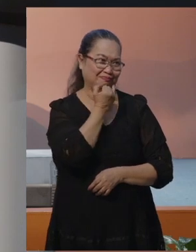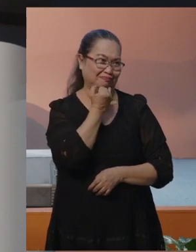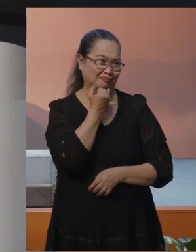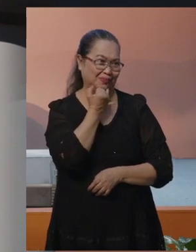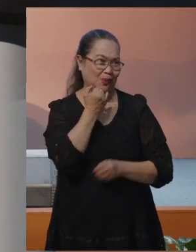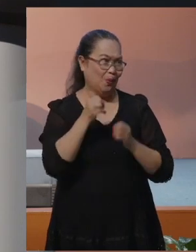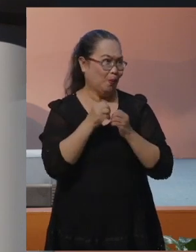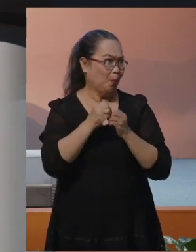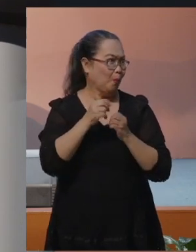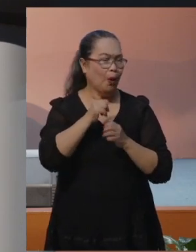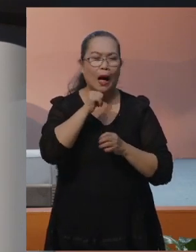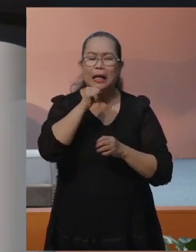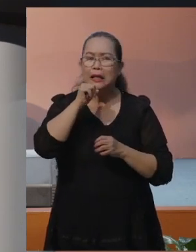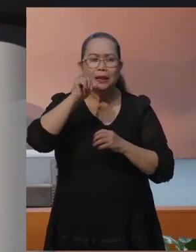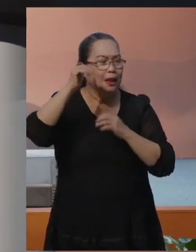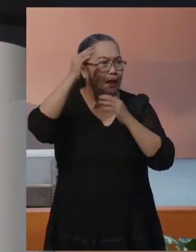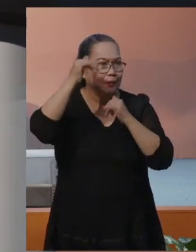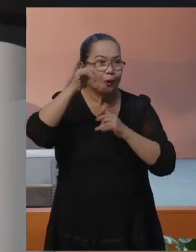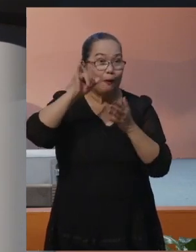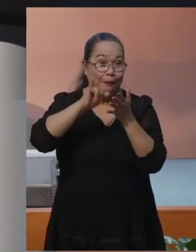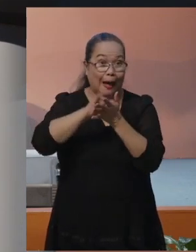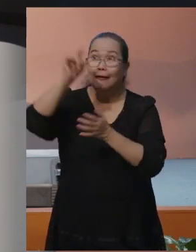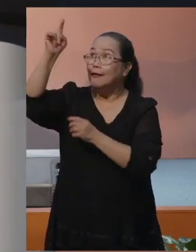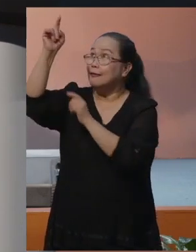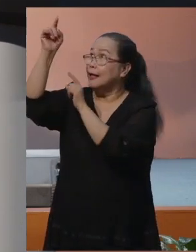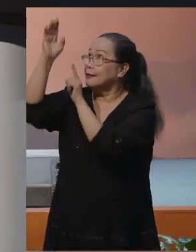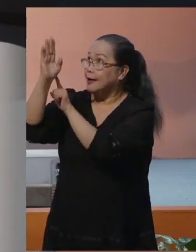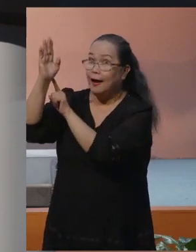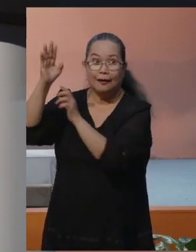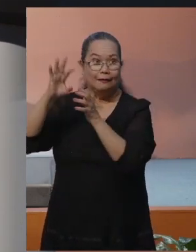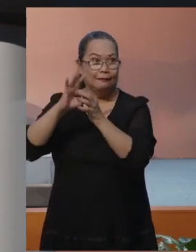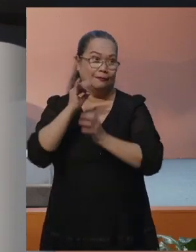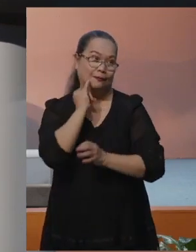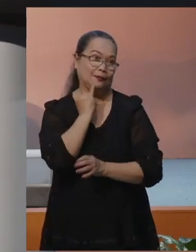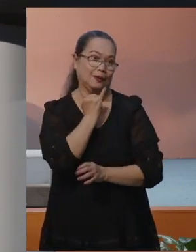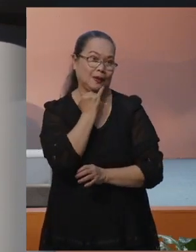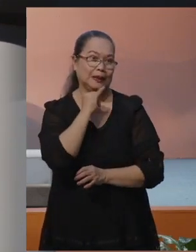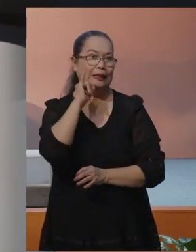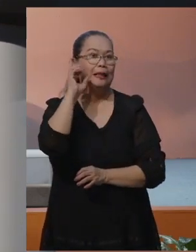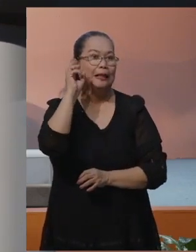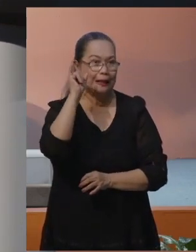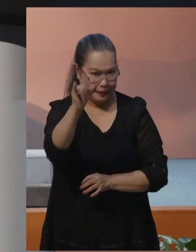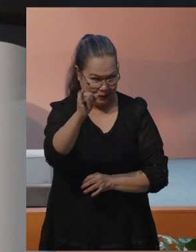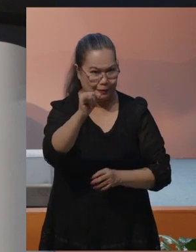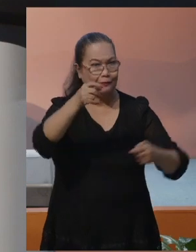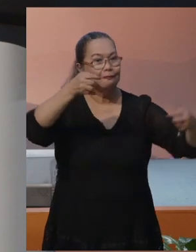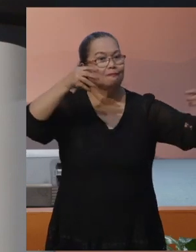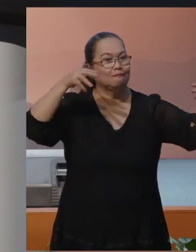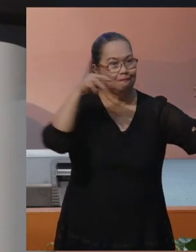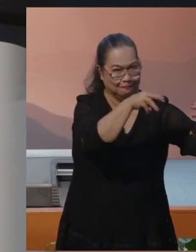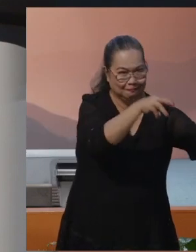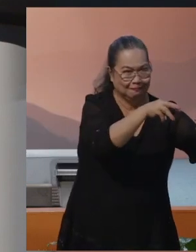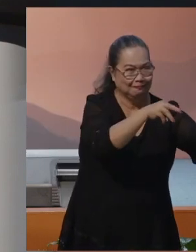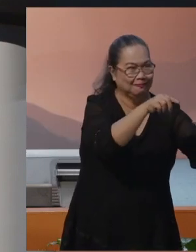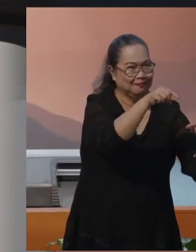Lalong hindi nila inaasahan na ang Diyos ng Israel ang kanilang